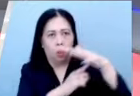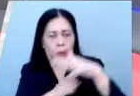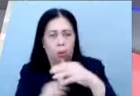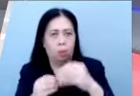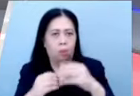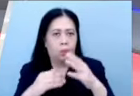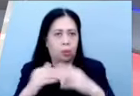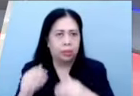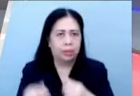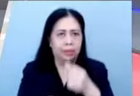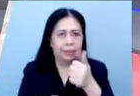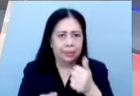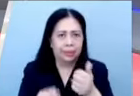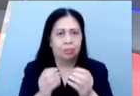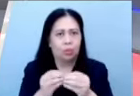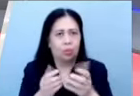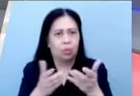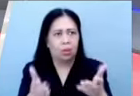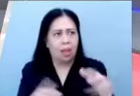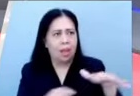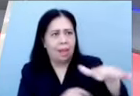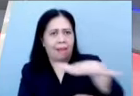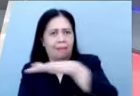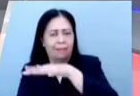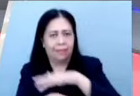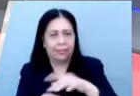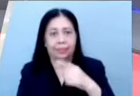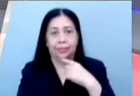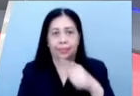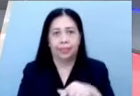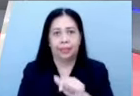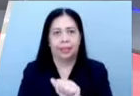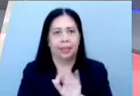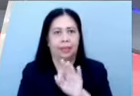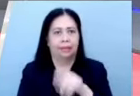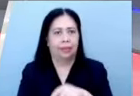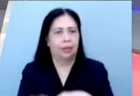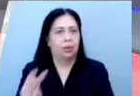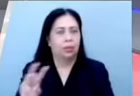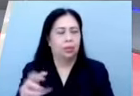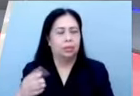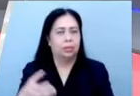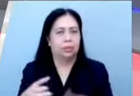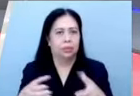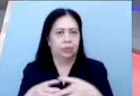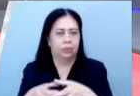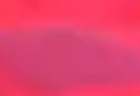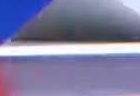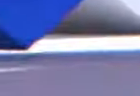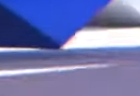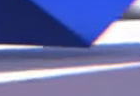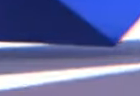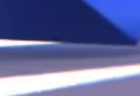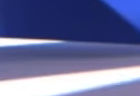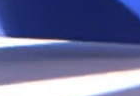barko pa nila ang nasa paligid ayon sa AFP Western Command. nakatutok si Joseph Moro.